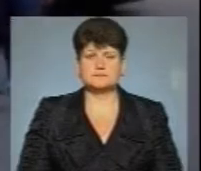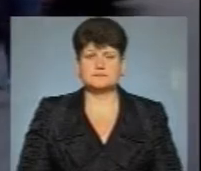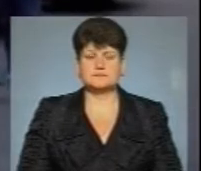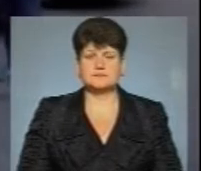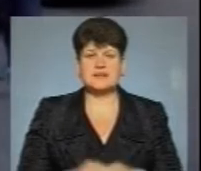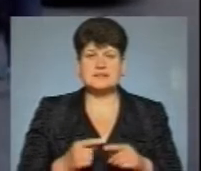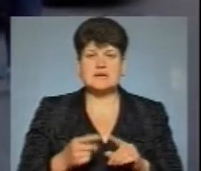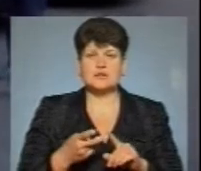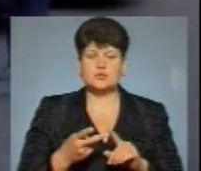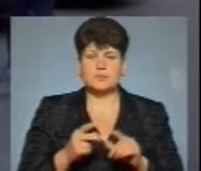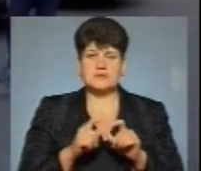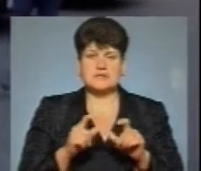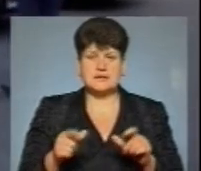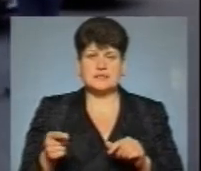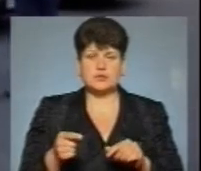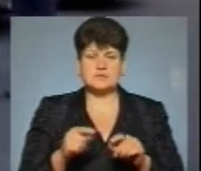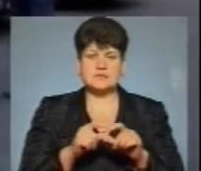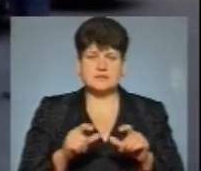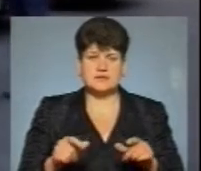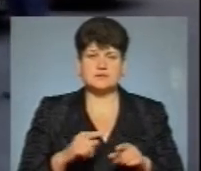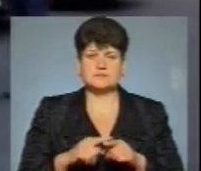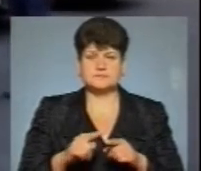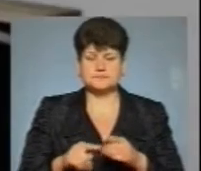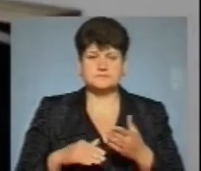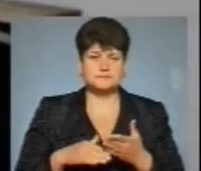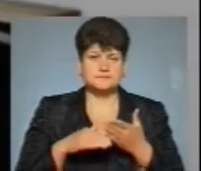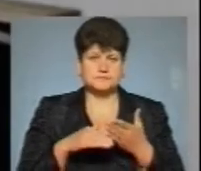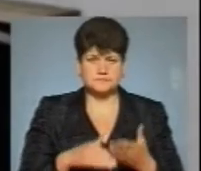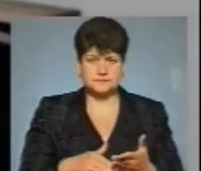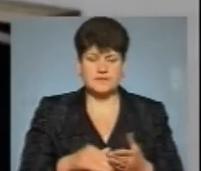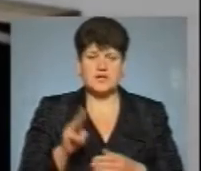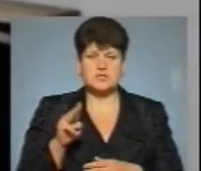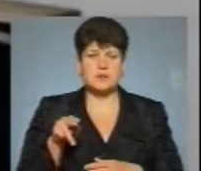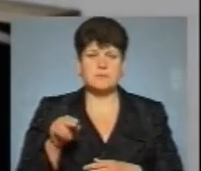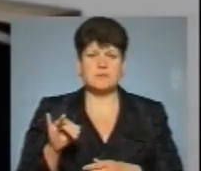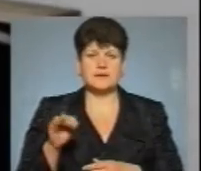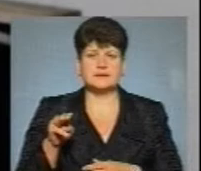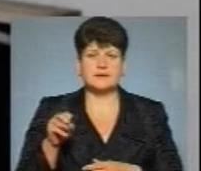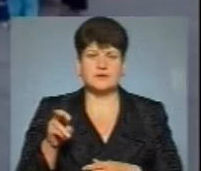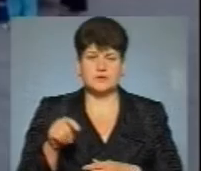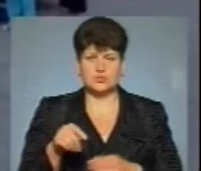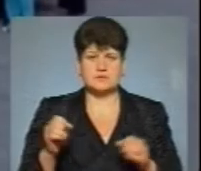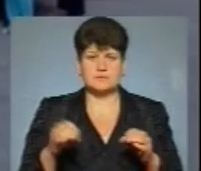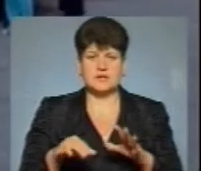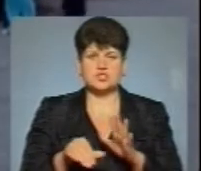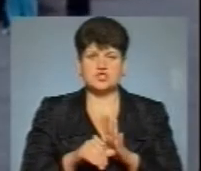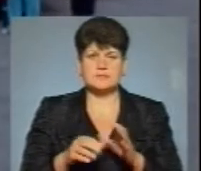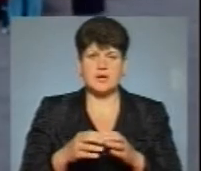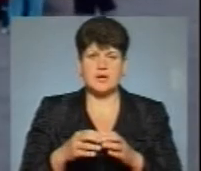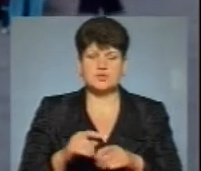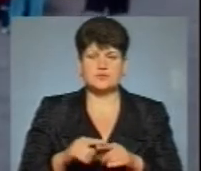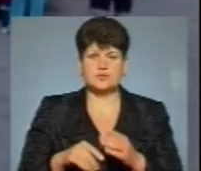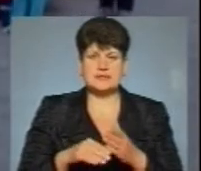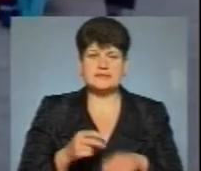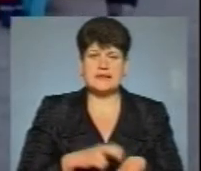Це друга підстанція Тернопільської станції екстреної медичної допомоги на шпитальній. Тут зібрались 6 бригад швидкої. Це